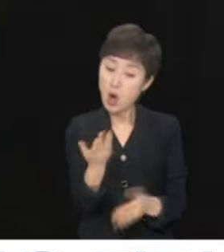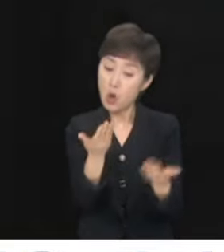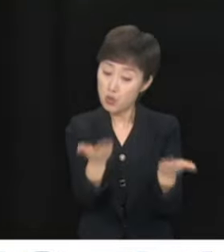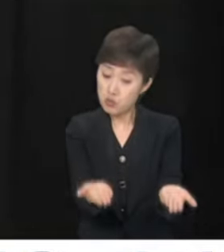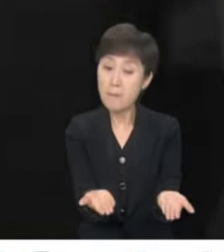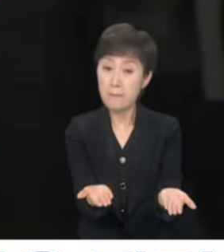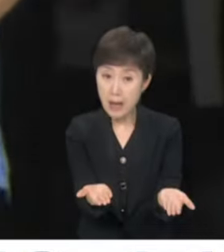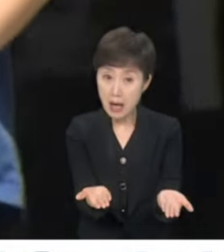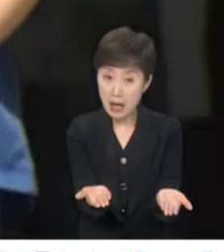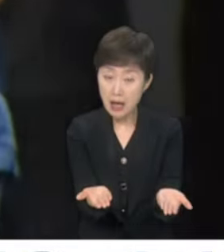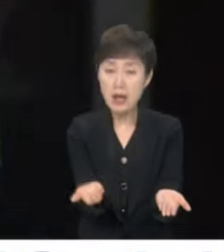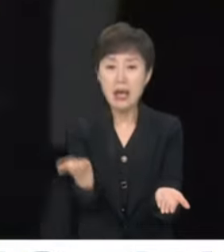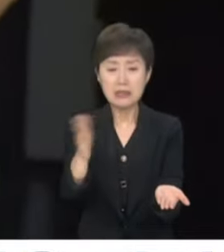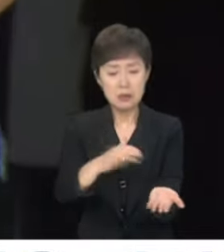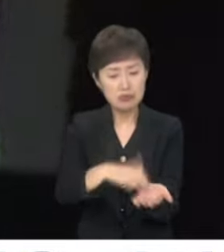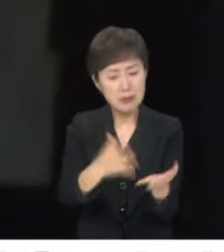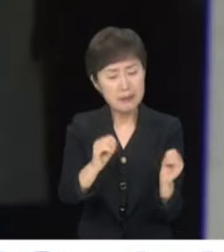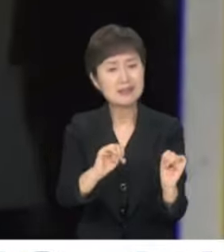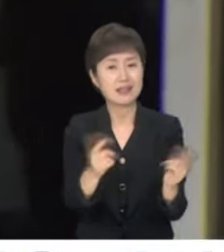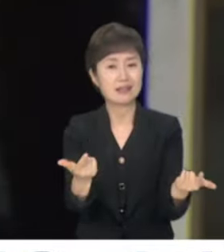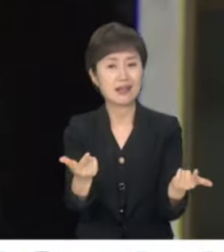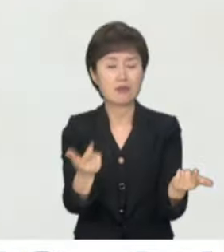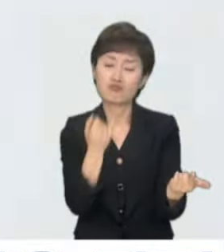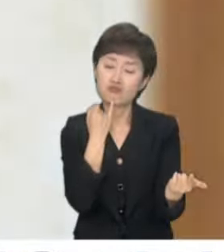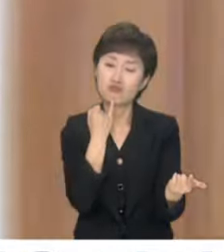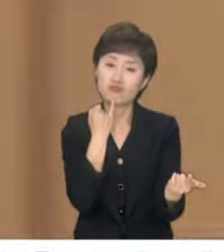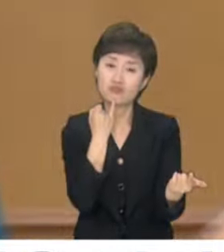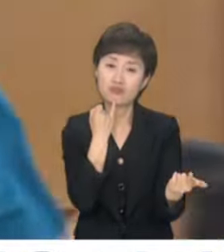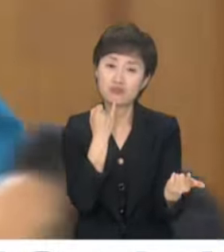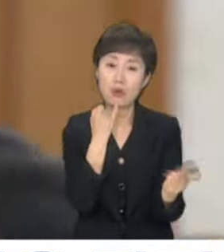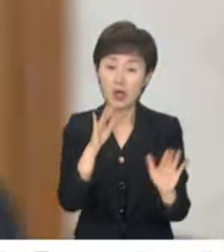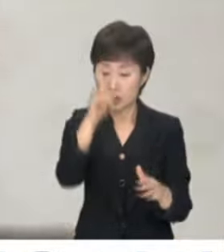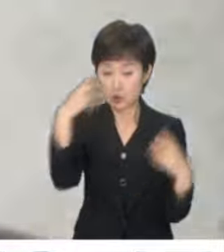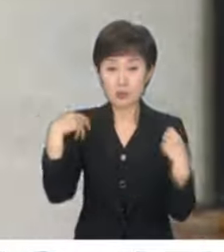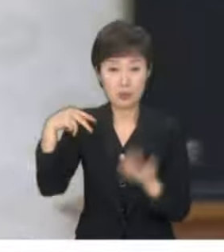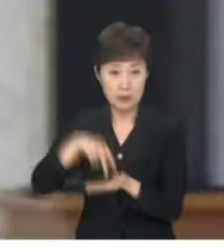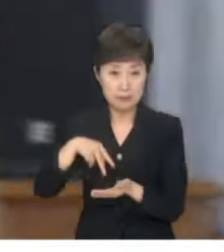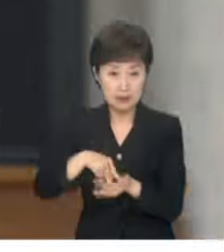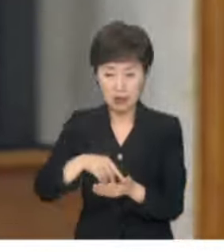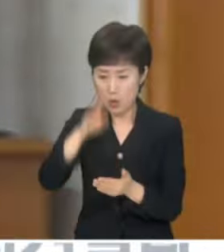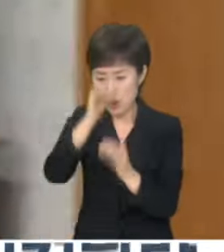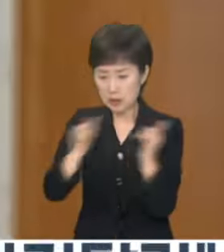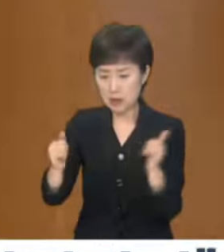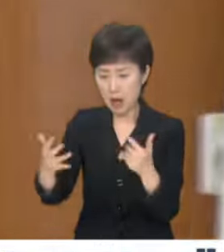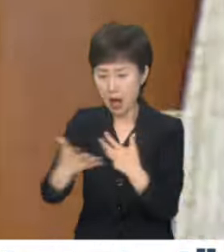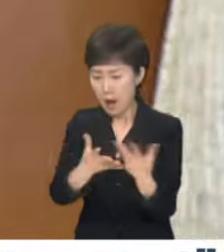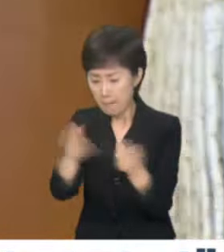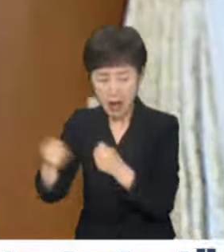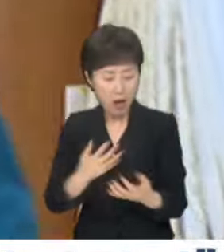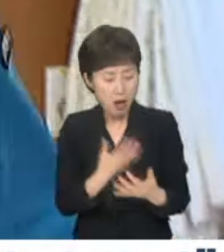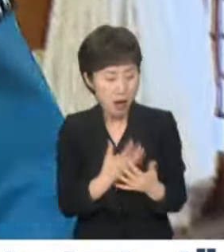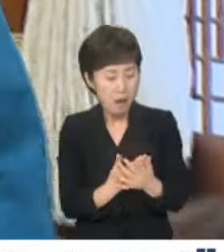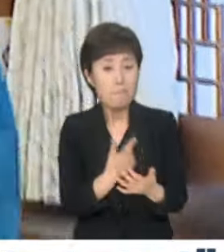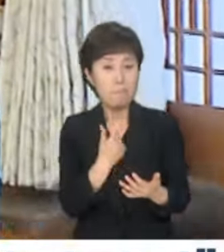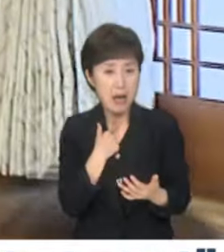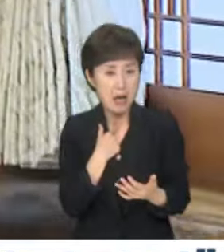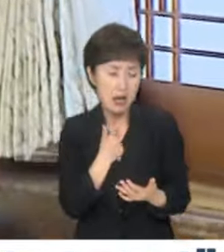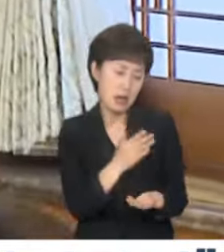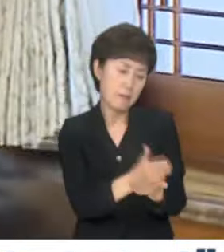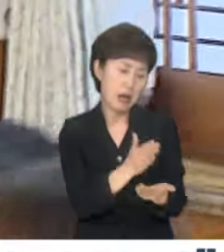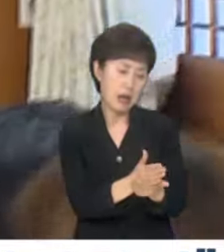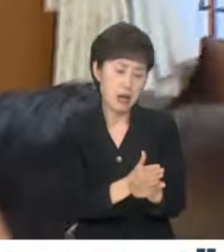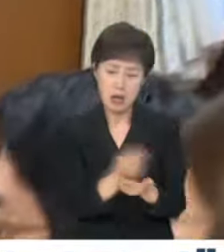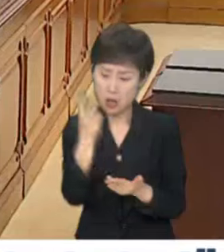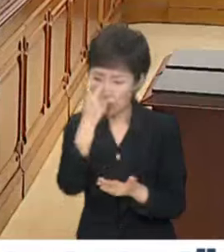있었지만 참여율이 낮아 큰 혼란은 없었습니다. 정부는 수많은 환자가 불안에 떨어야 했다며 환자 곁을